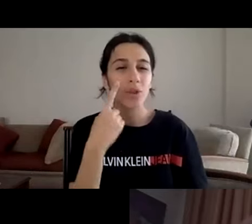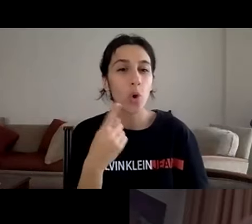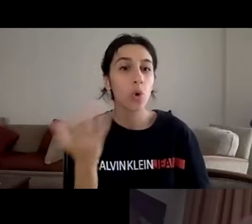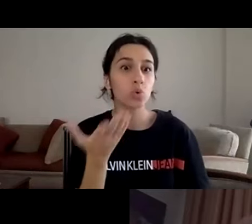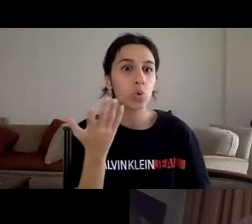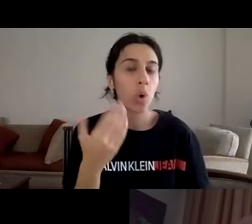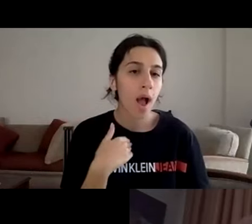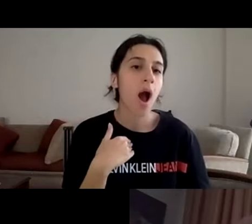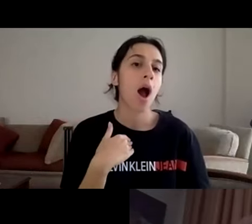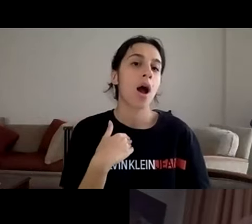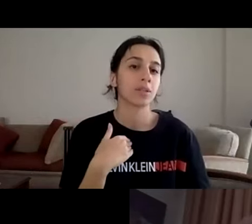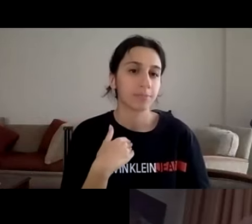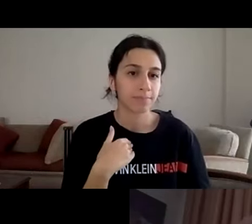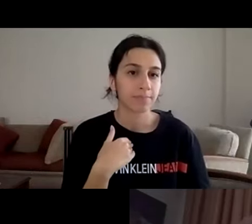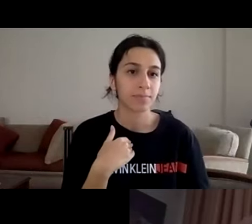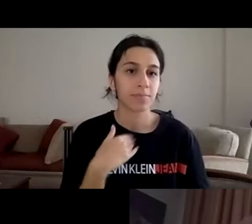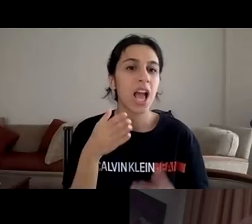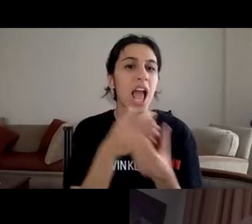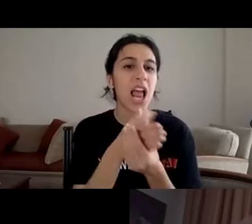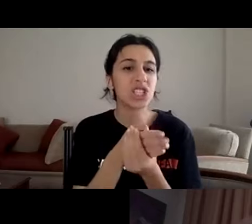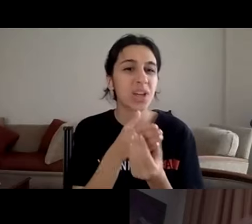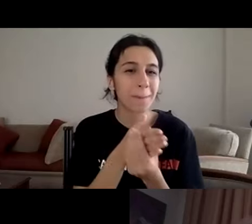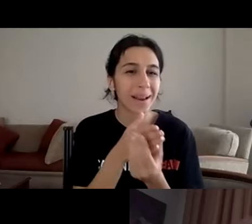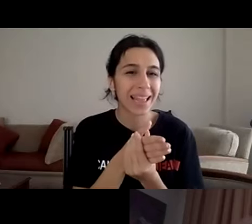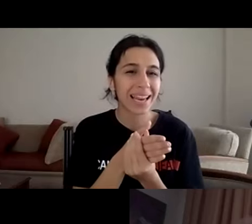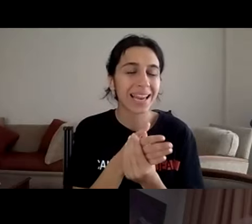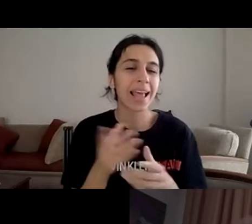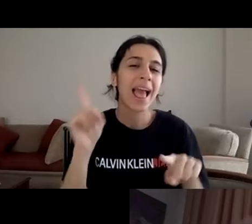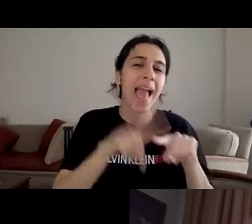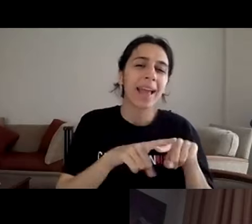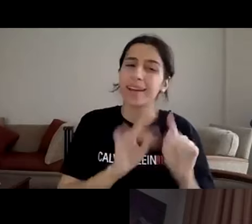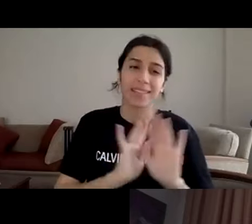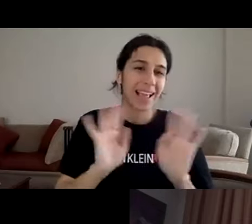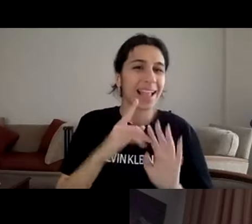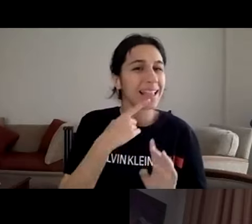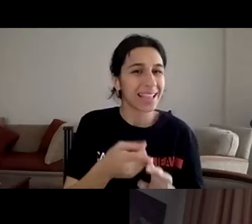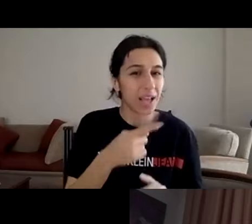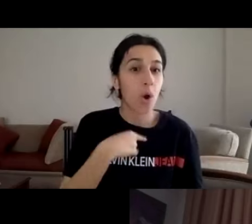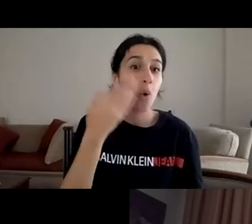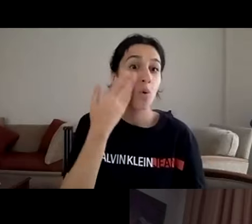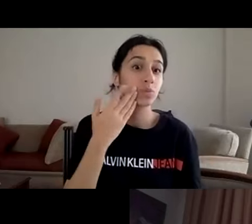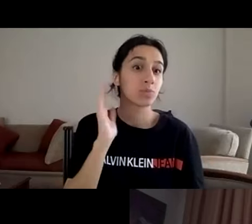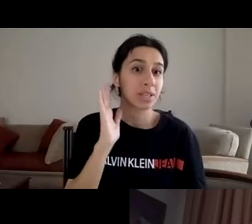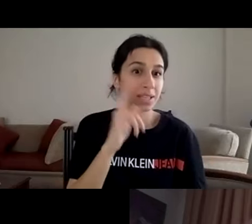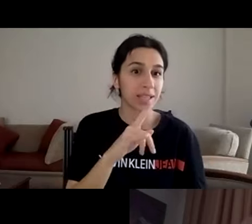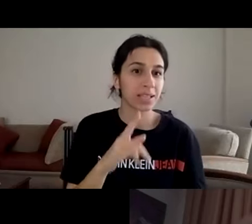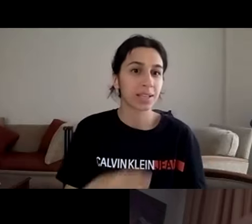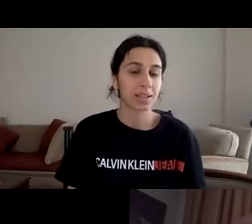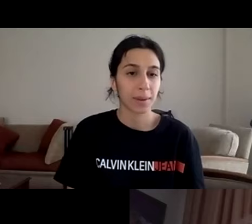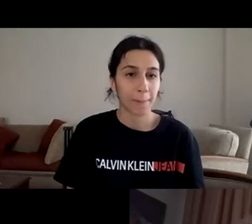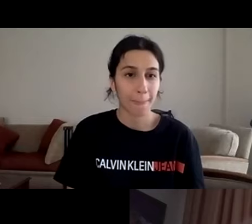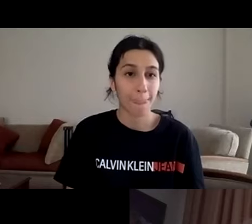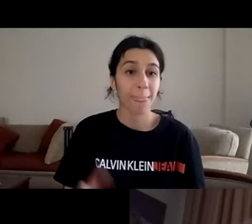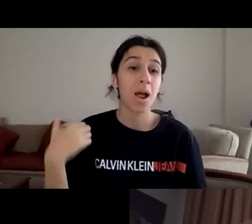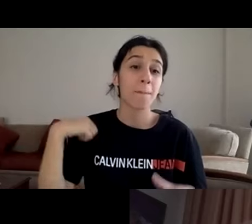çarpıcı. Erişilebilirlik bir eklenti değildir. Bu çok önemli. Hani evrensel tasarımdan hep bahsediyoruz. Baştan kurgulanması